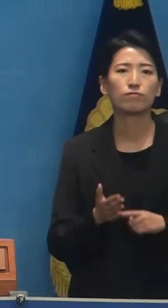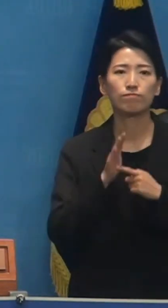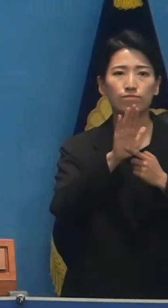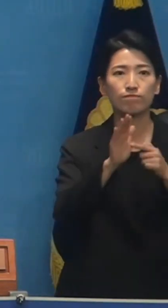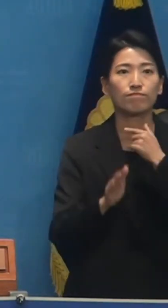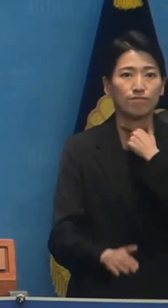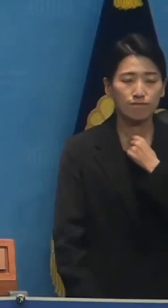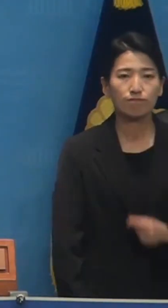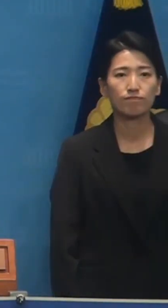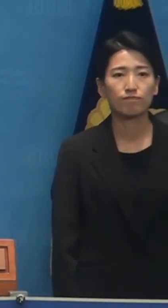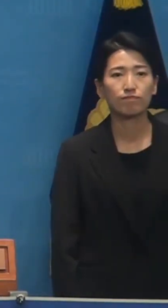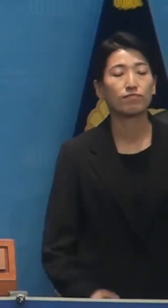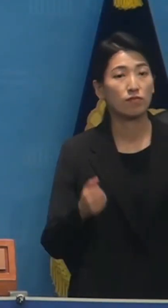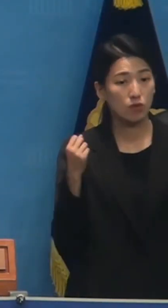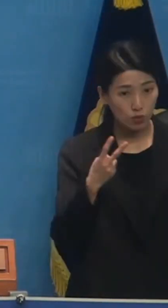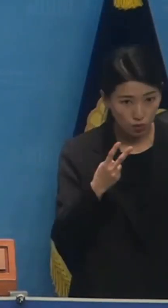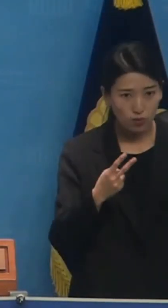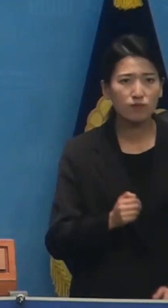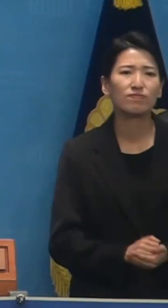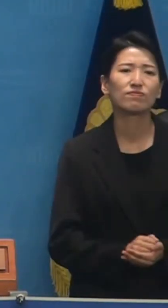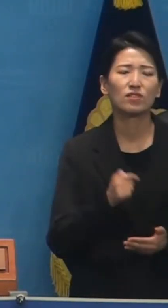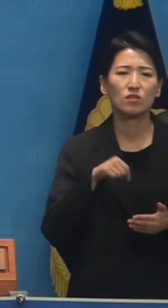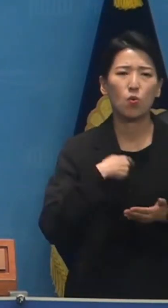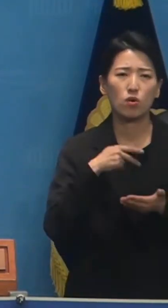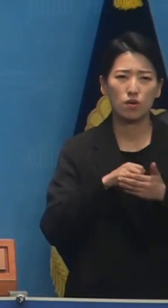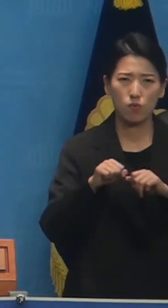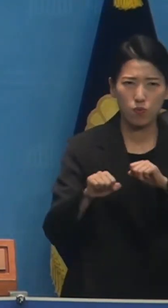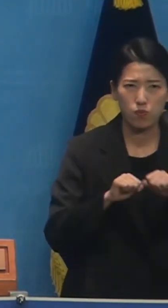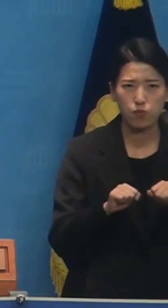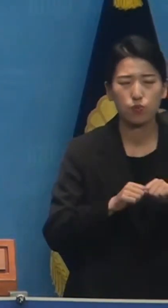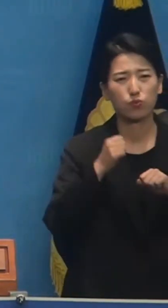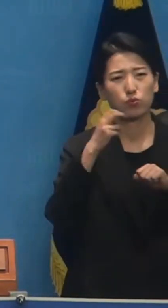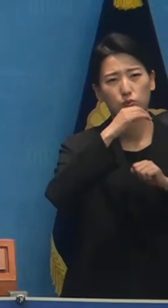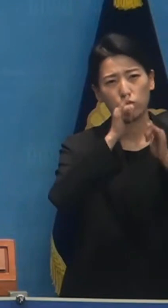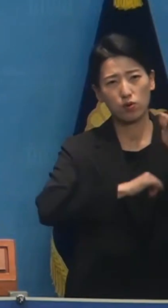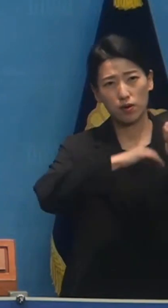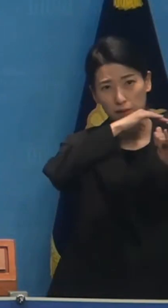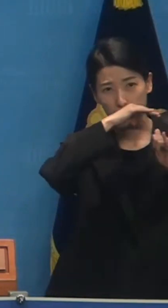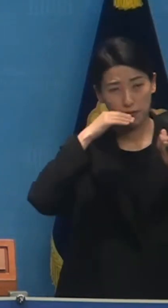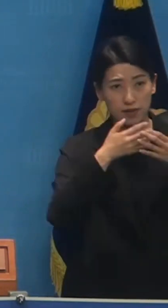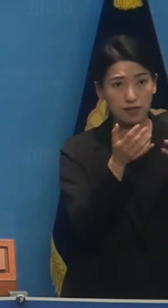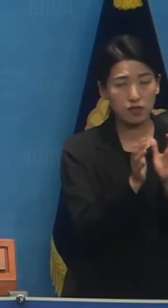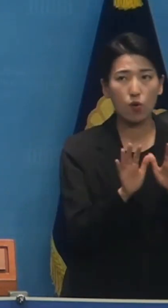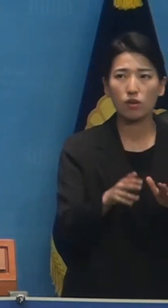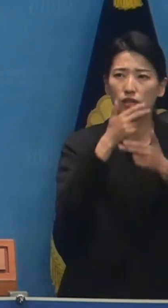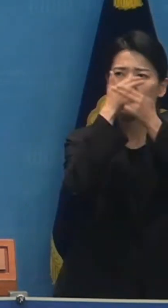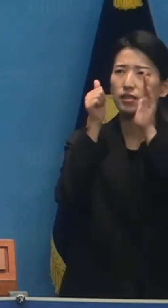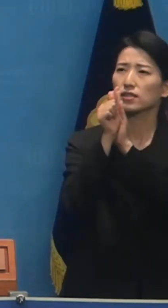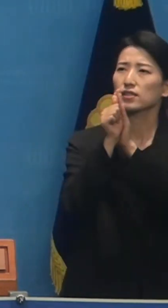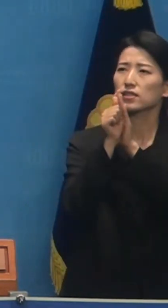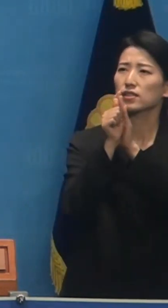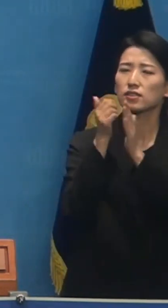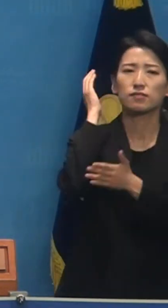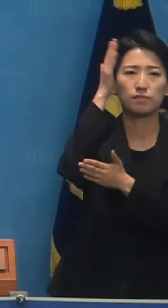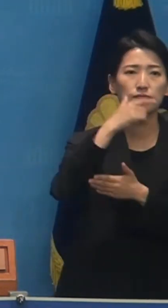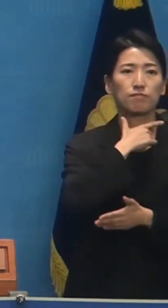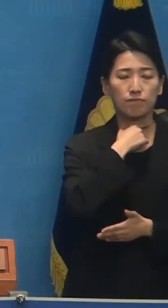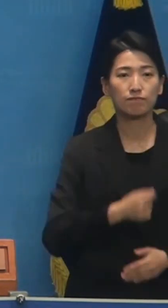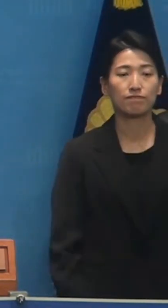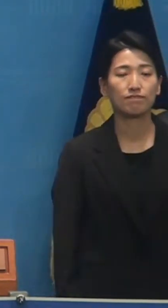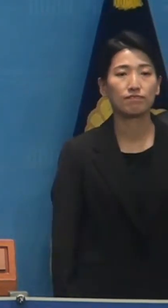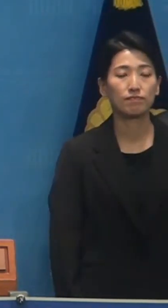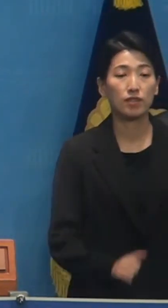그리고 영혼단체 이재명 후보 지지 선언문을 읽겠습니다. 역사가 바로 선